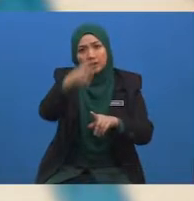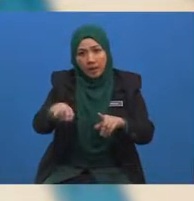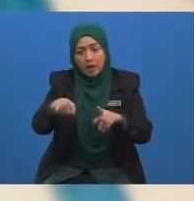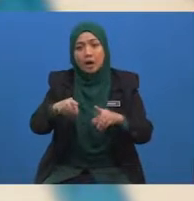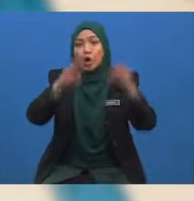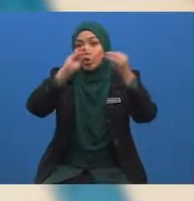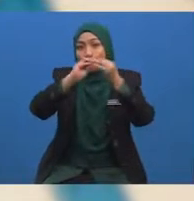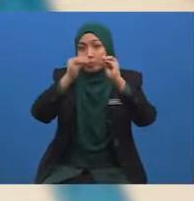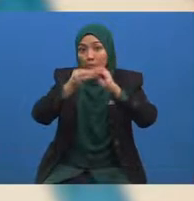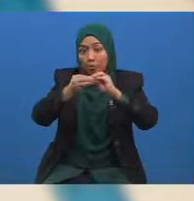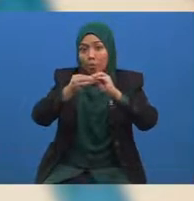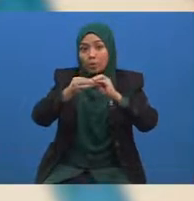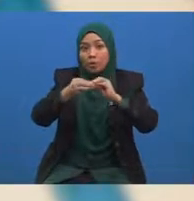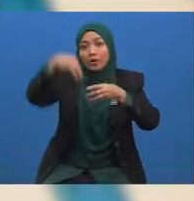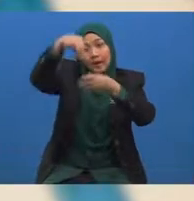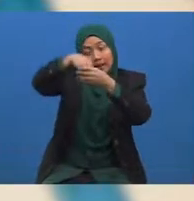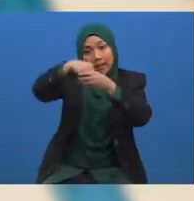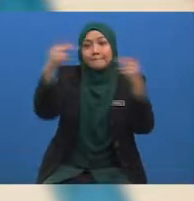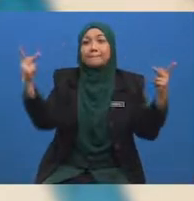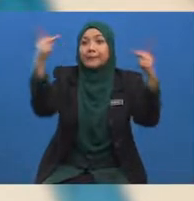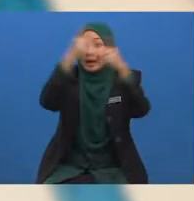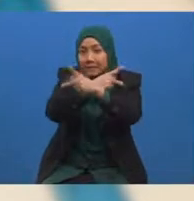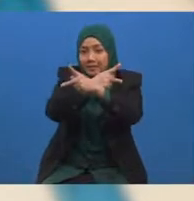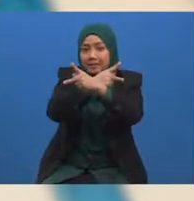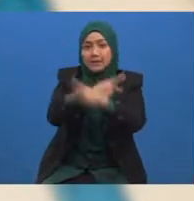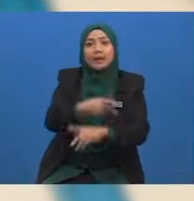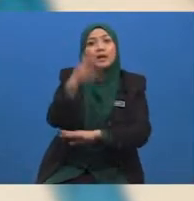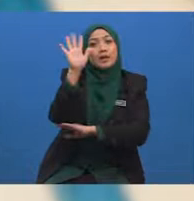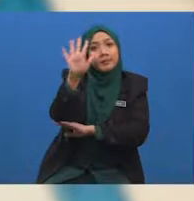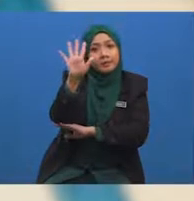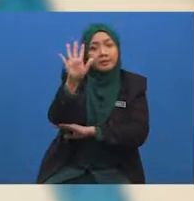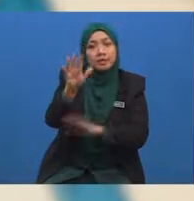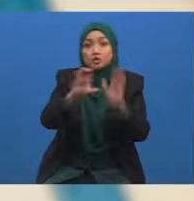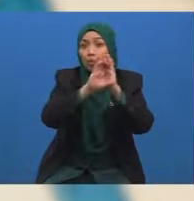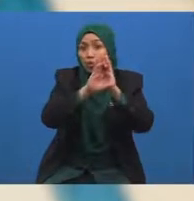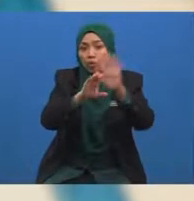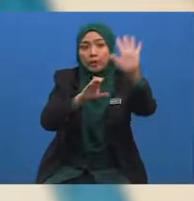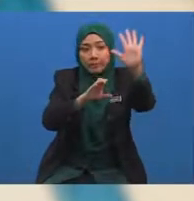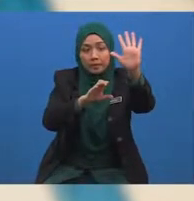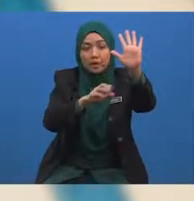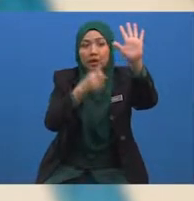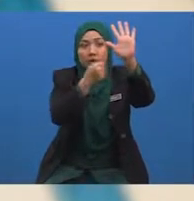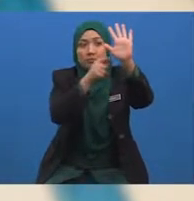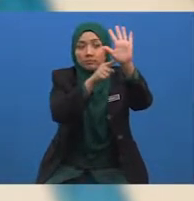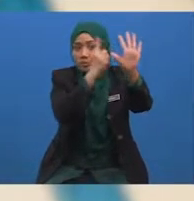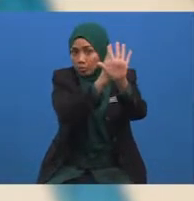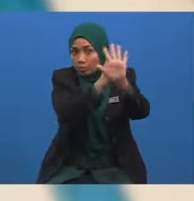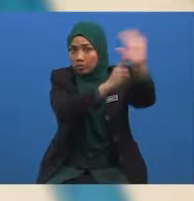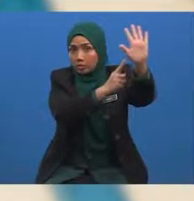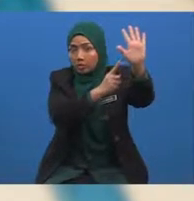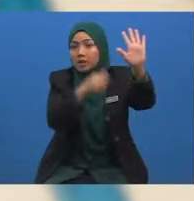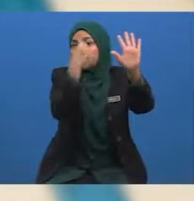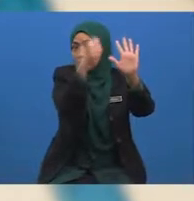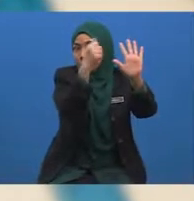daripada 5, iaitu 10, 15, 20,